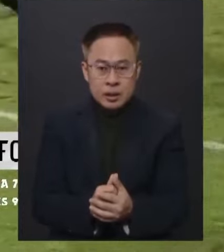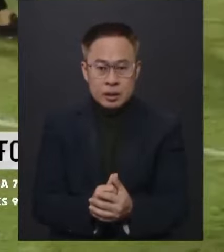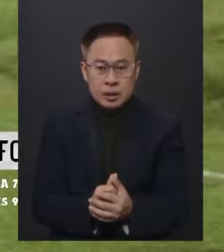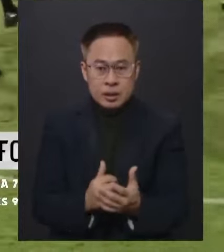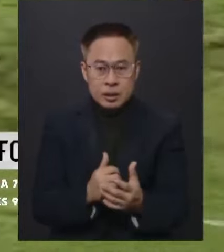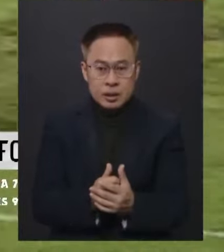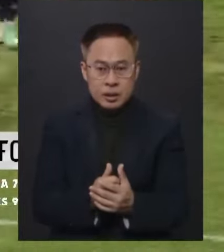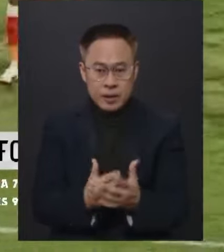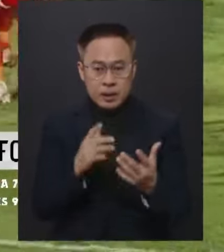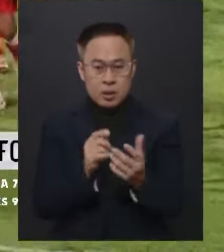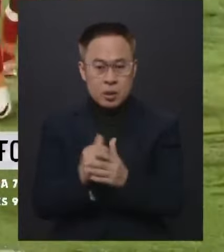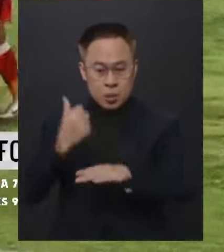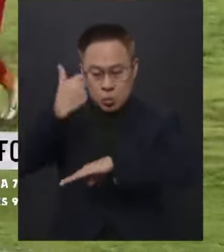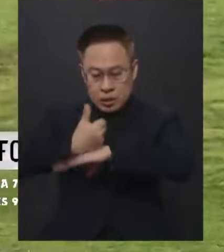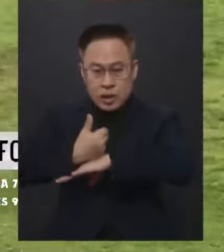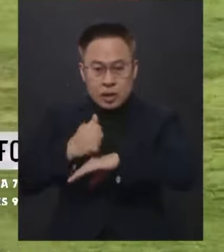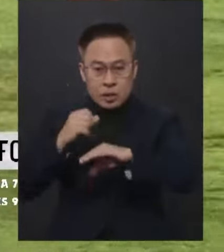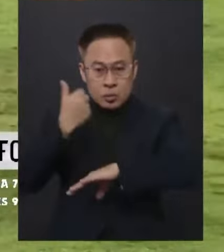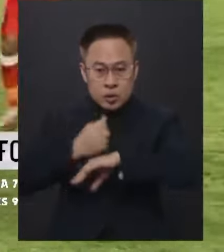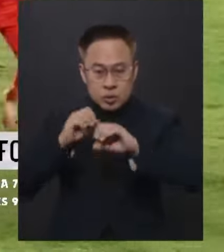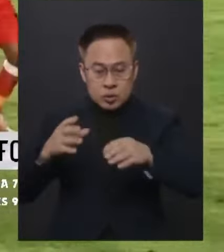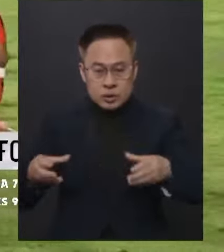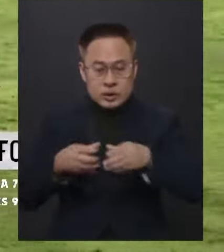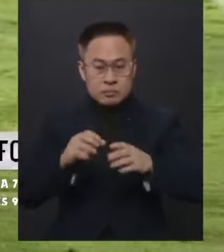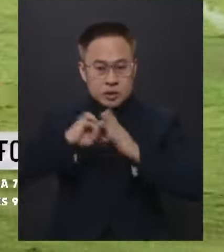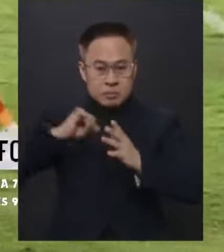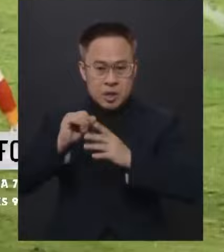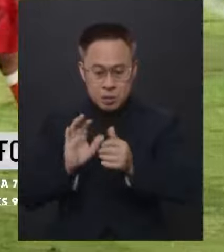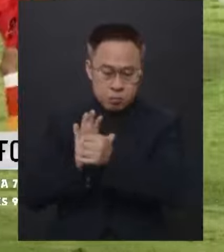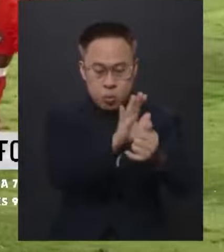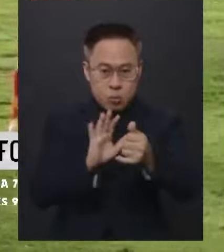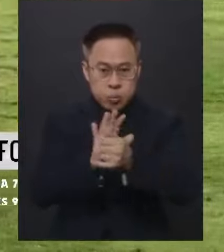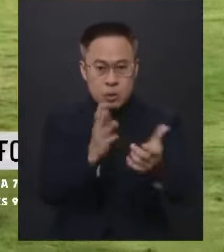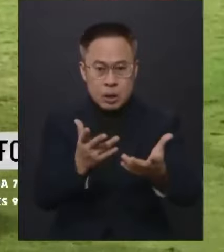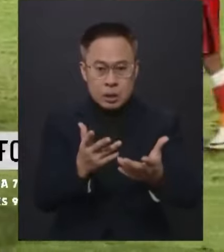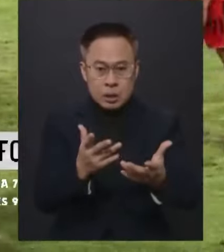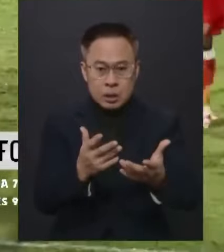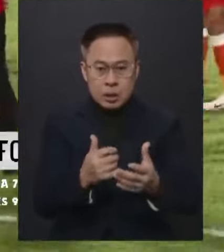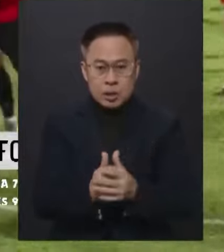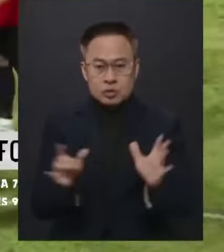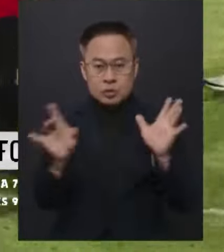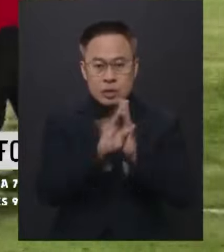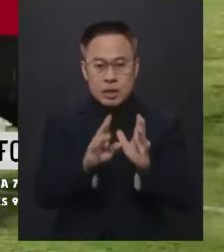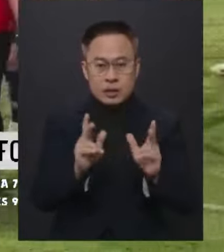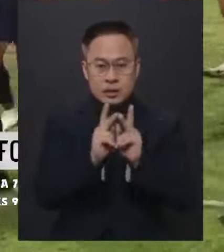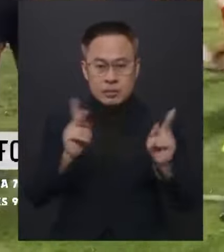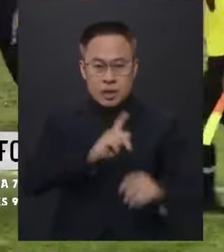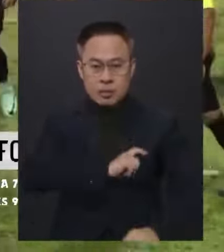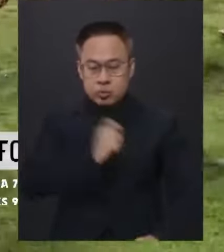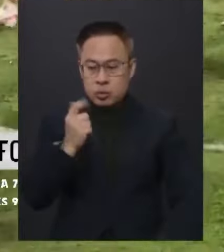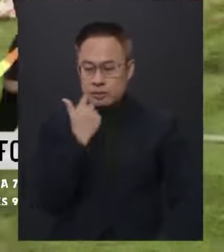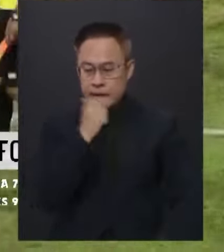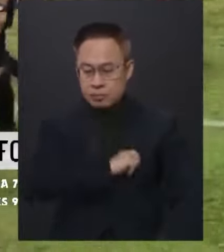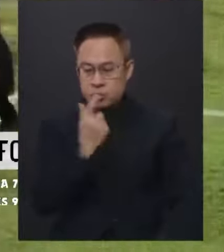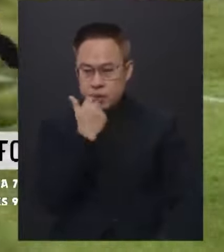ครราชสีมาค่ะภาพที่เห็นก็คือการเข้าไปผลักผู้ตัดสินนะคะทำให้โดนใบแดงนั่นเองแล้วก็ต้องติดโทษแบน